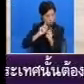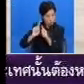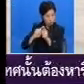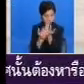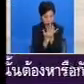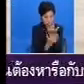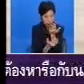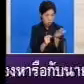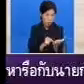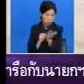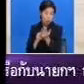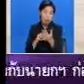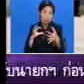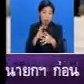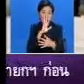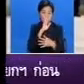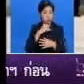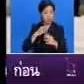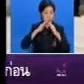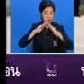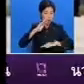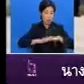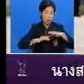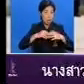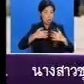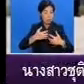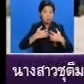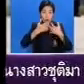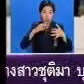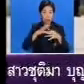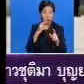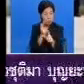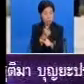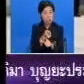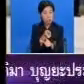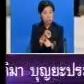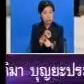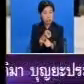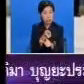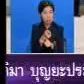ากยุติหรือห้ามการตั้งโรงงานผลิตเหล็กก็จะเกิดผลกระทบในด้านใดบ้างค่ะ